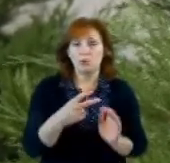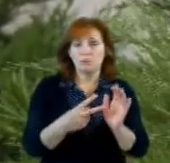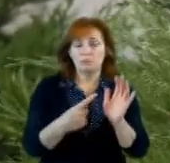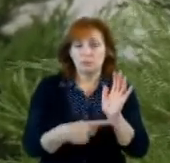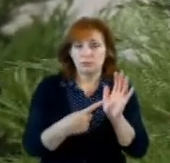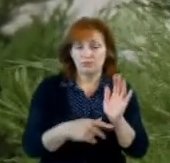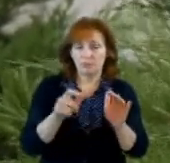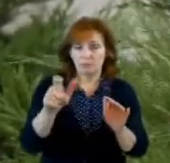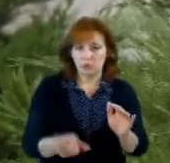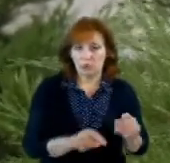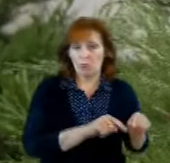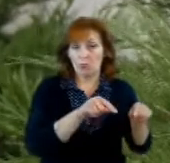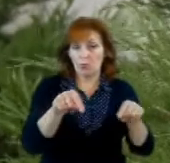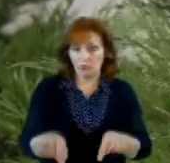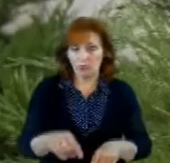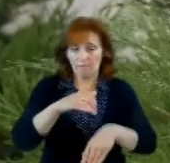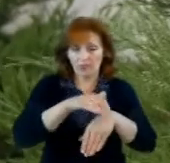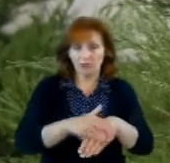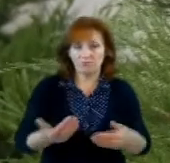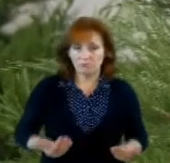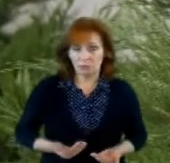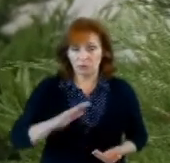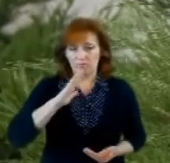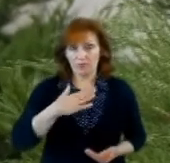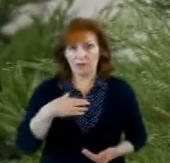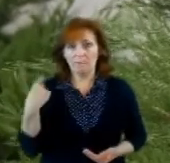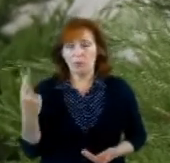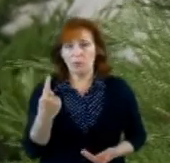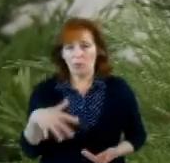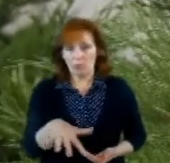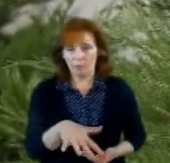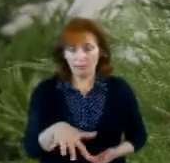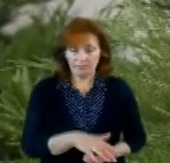фактично мешкають в нашій області і визначили виборчу адресу в нашій області.